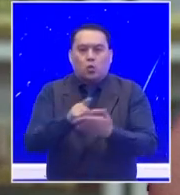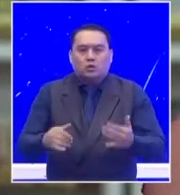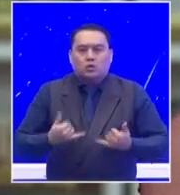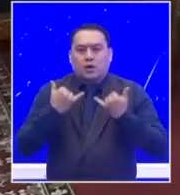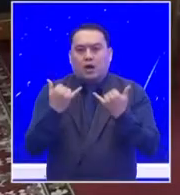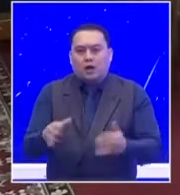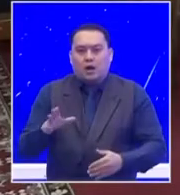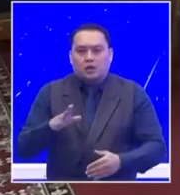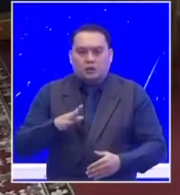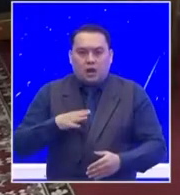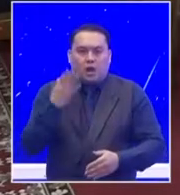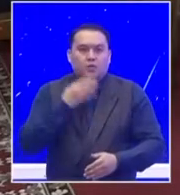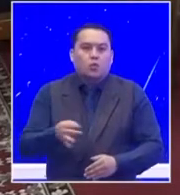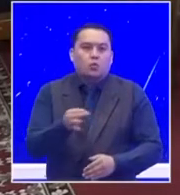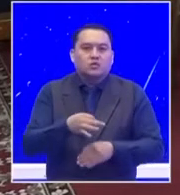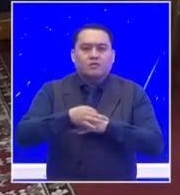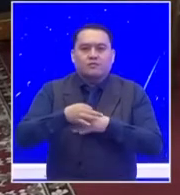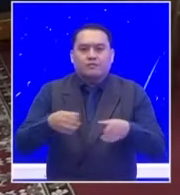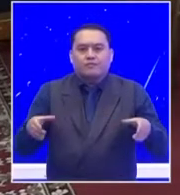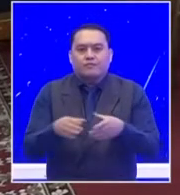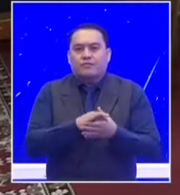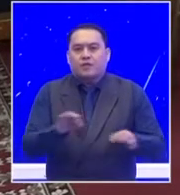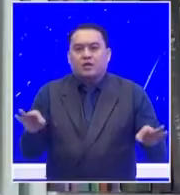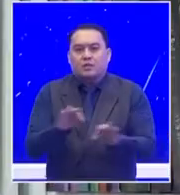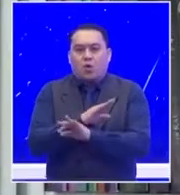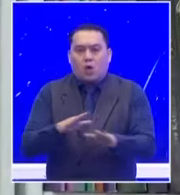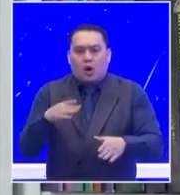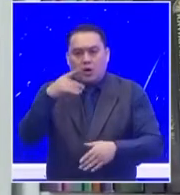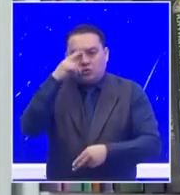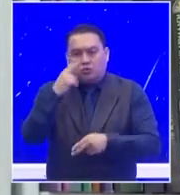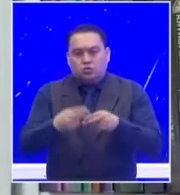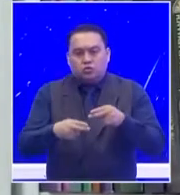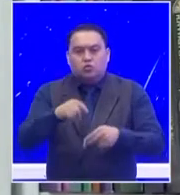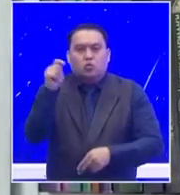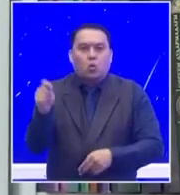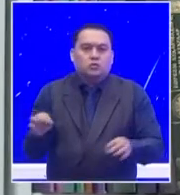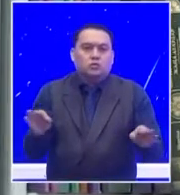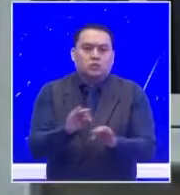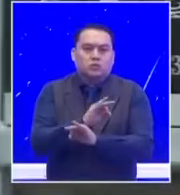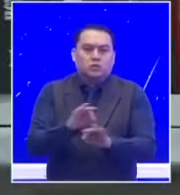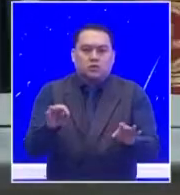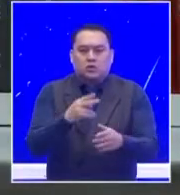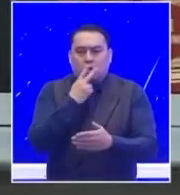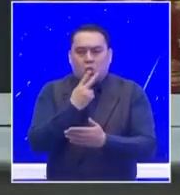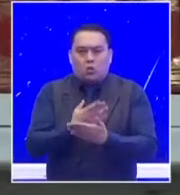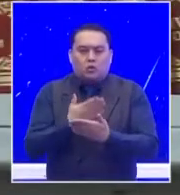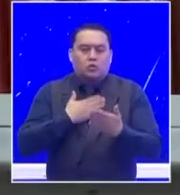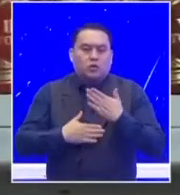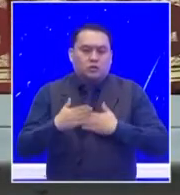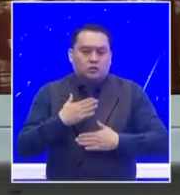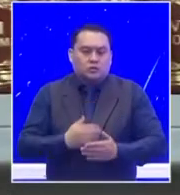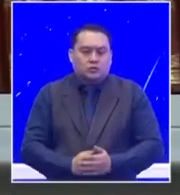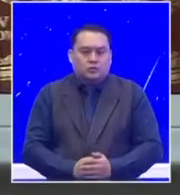оқыды. Сүйінбай атындағы Алматы облыстық филармониясының әншілері Ауған соғысы жылдарындағы әндерін шырқап, көрерменнің көңілінен